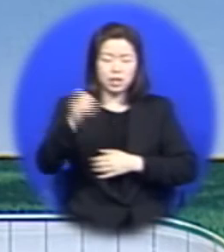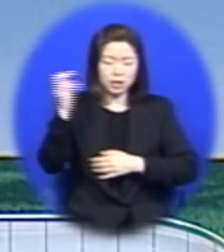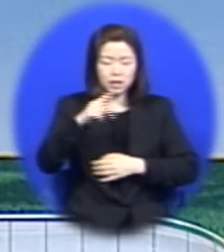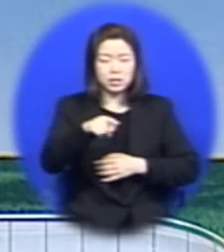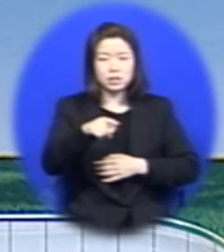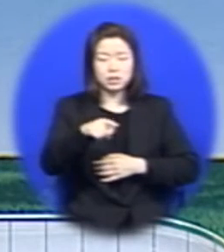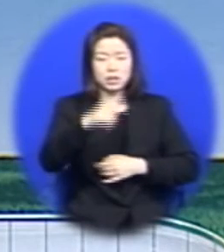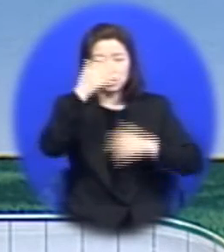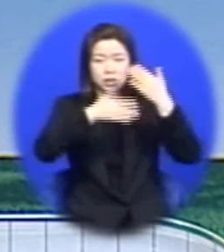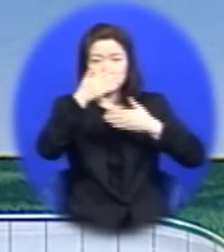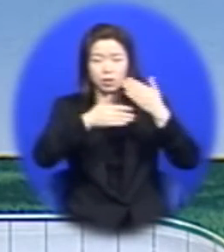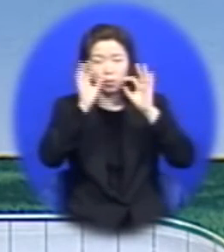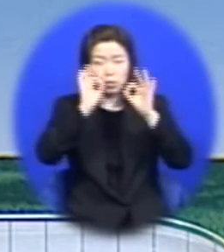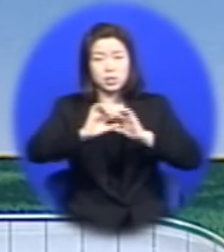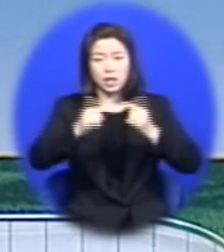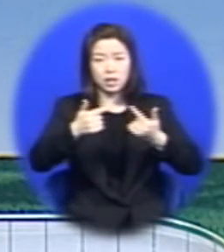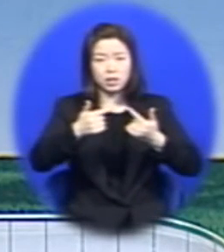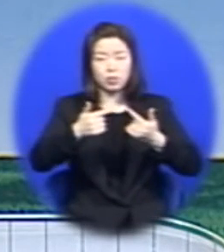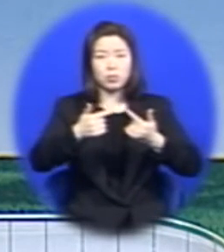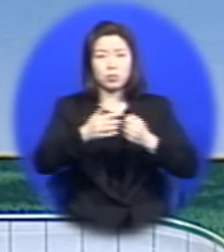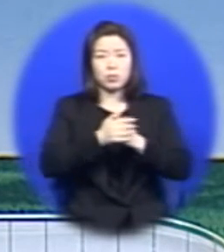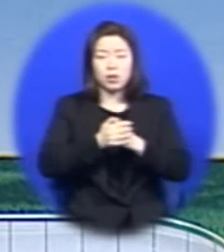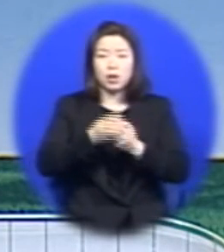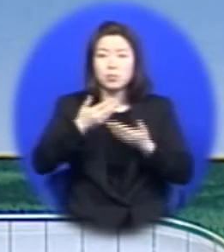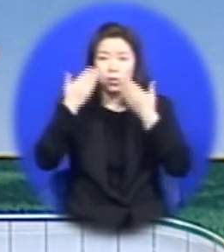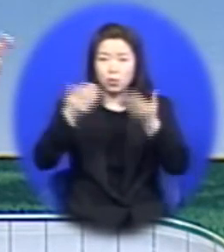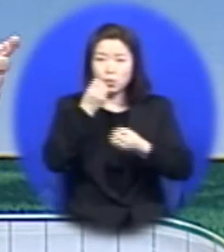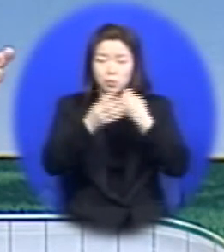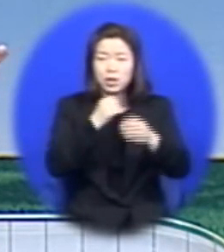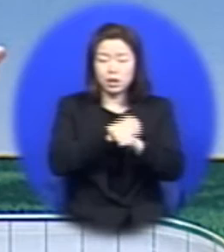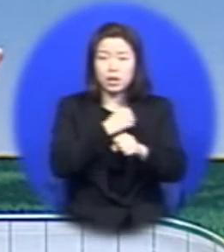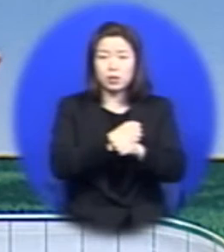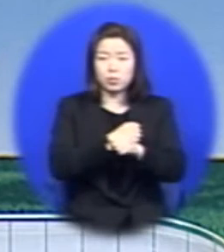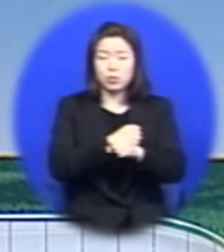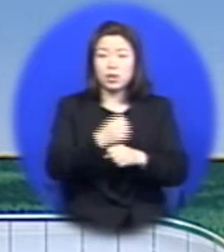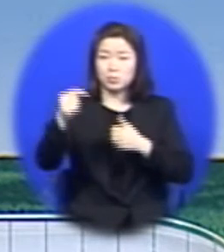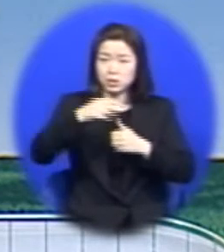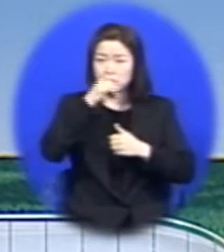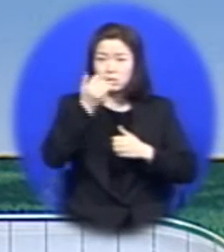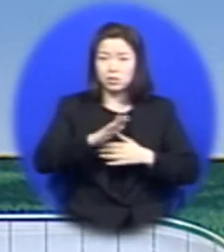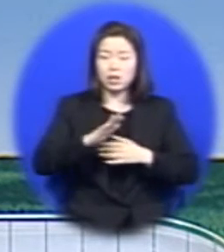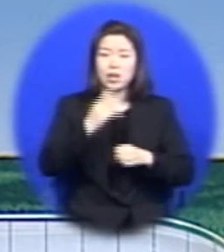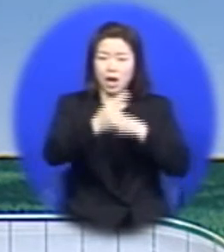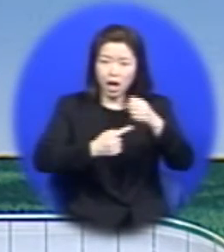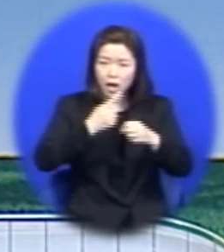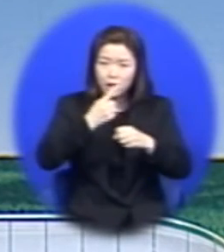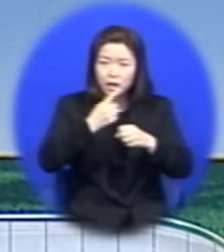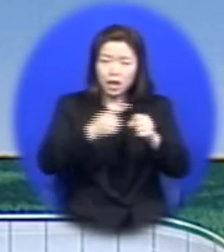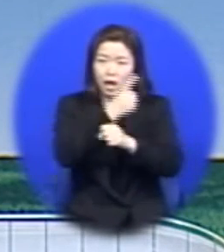때 한 시간 동안 고민을 했습니다. 그게 무슨 한 시간 고민거리예요. 아멘 이렇게 하면 되는